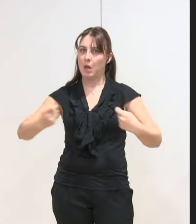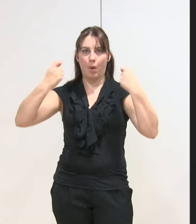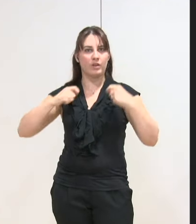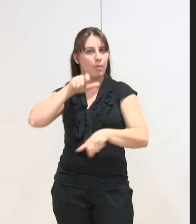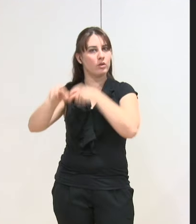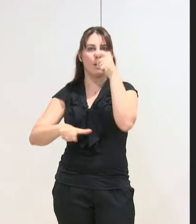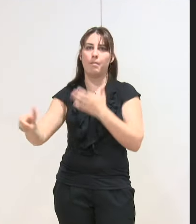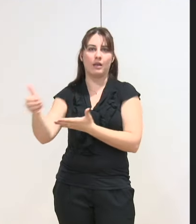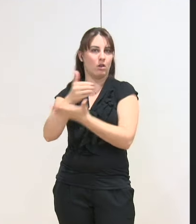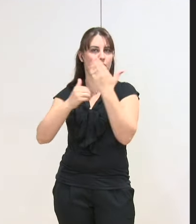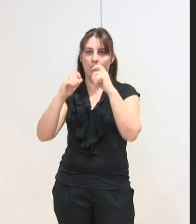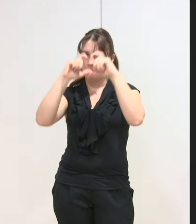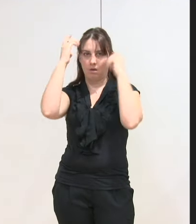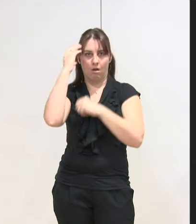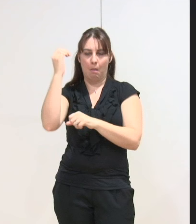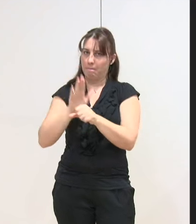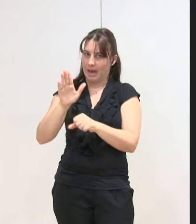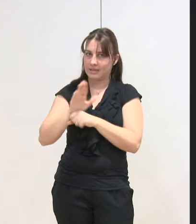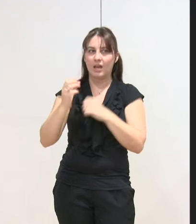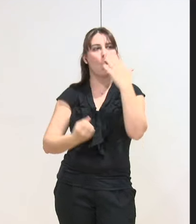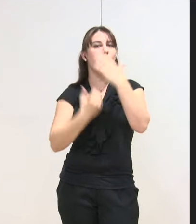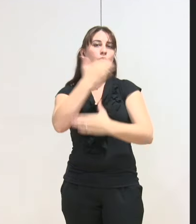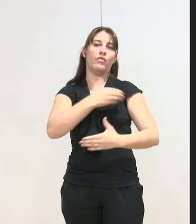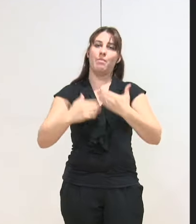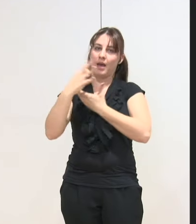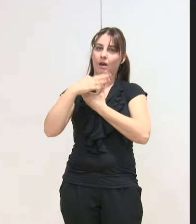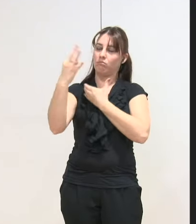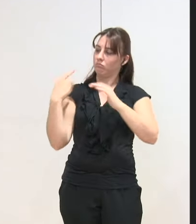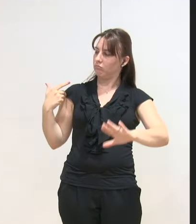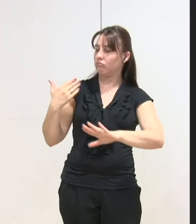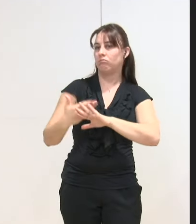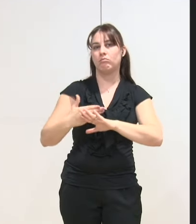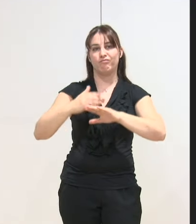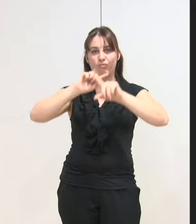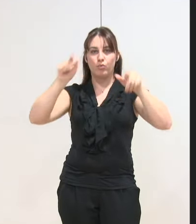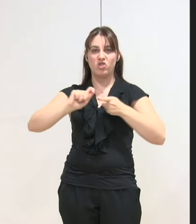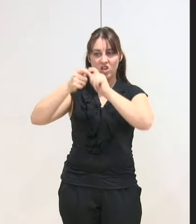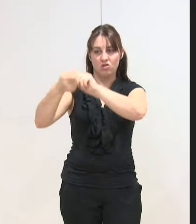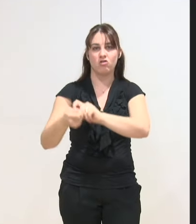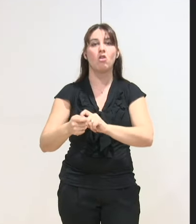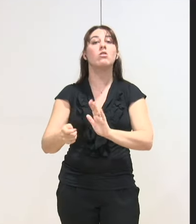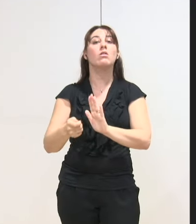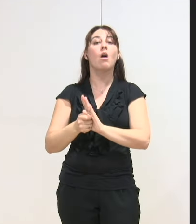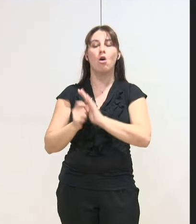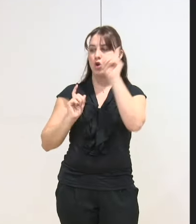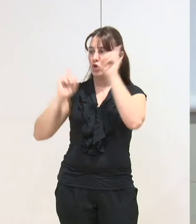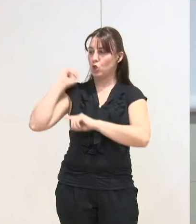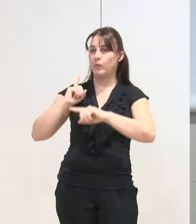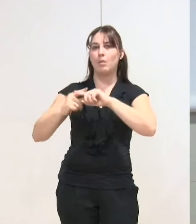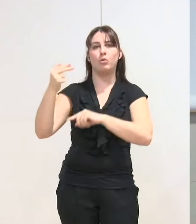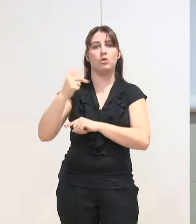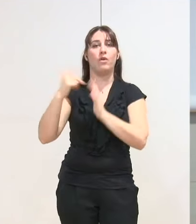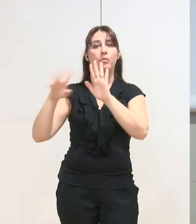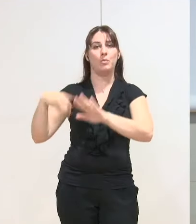personnel de l'année et la nouvelle municipalité a donc dû modifier le budget en juillet en novembre 2014